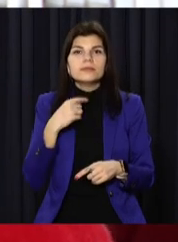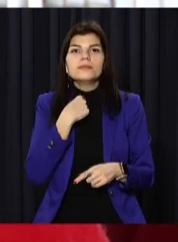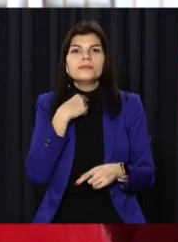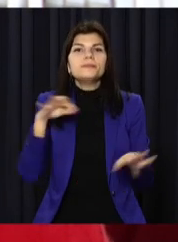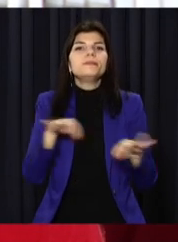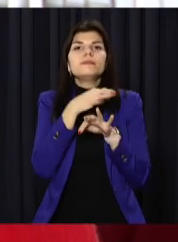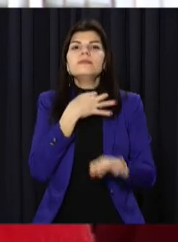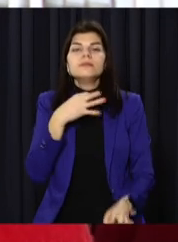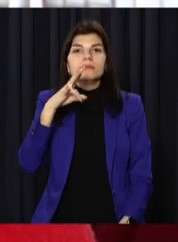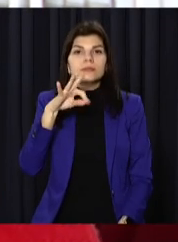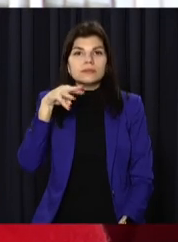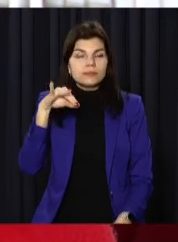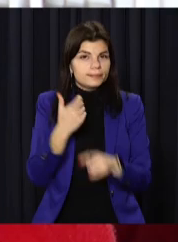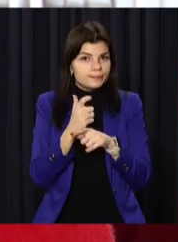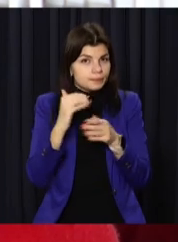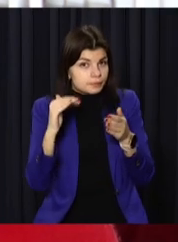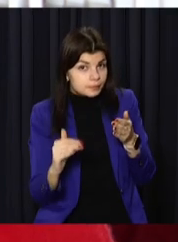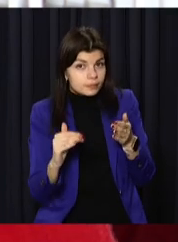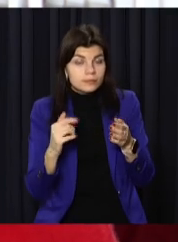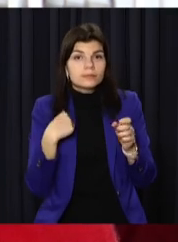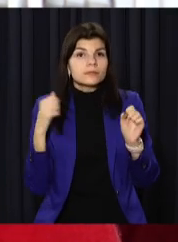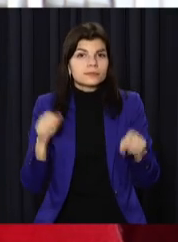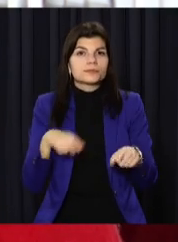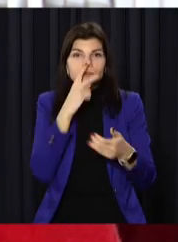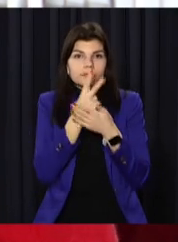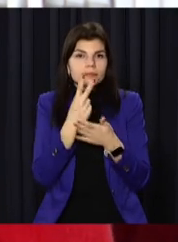ноти. Мені дуже подобається, що я можу показати